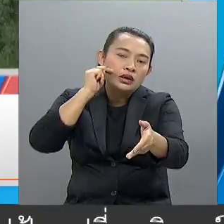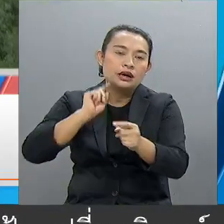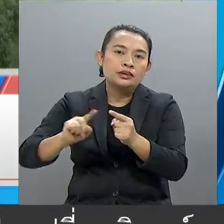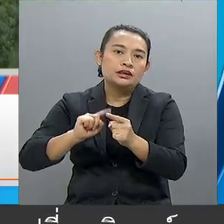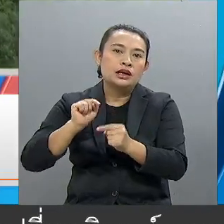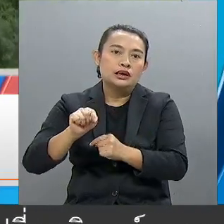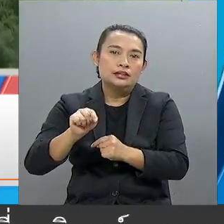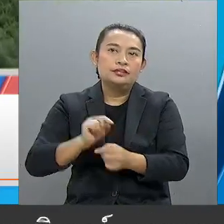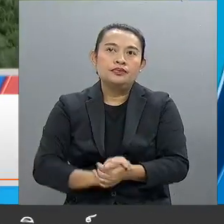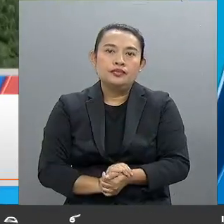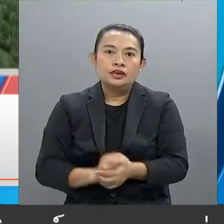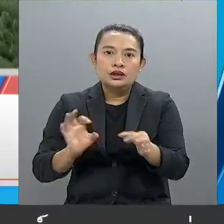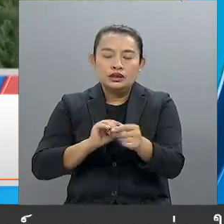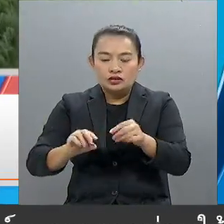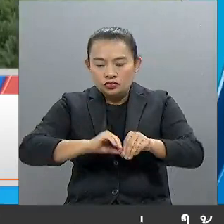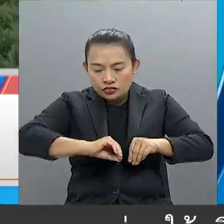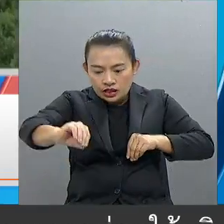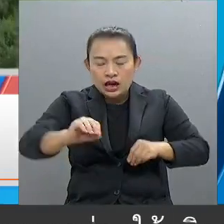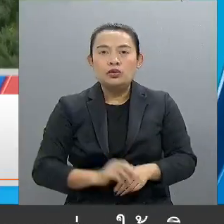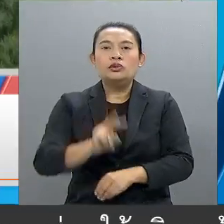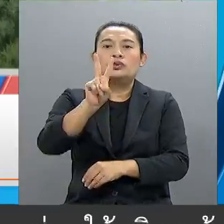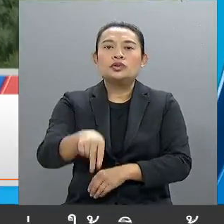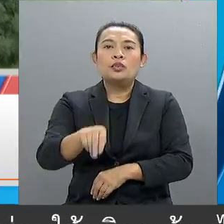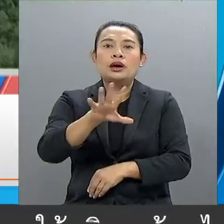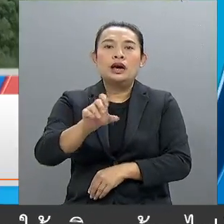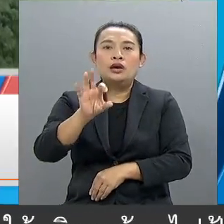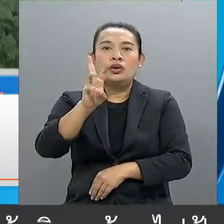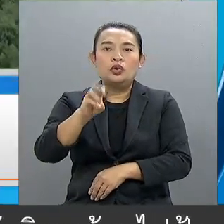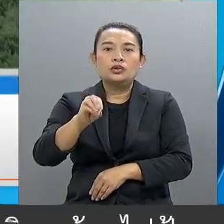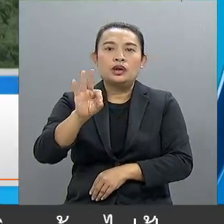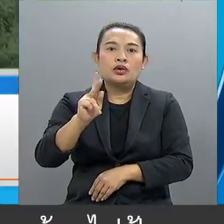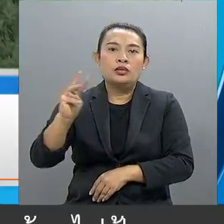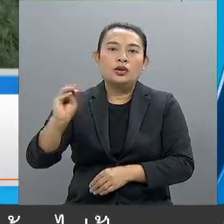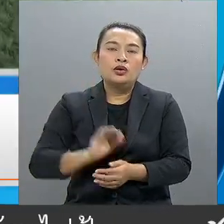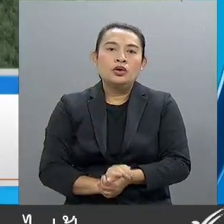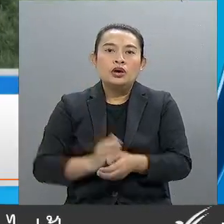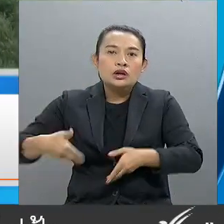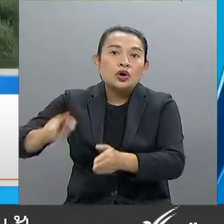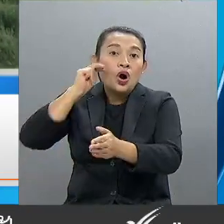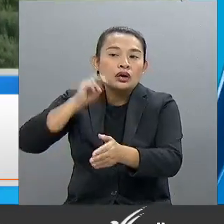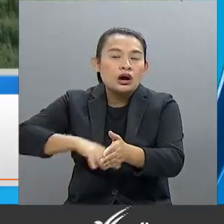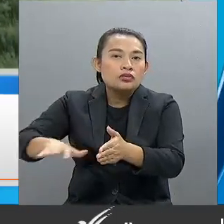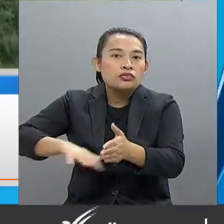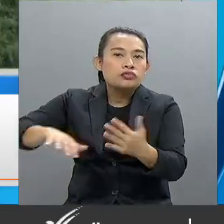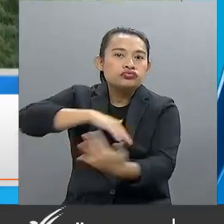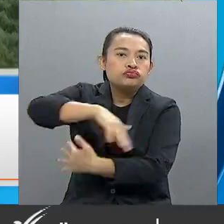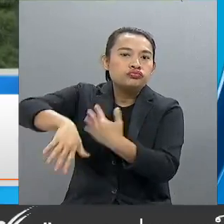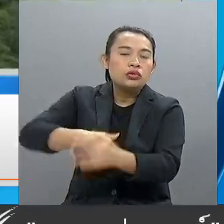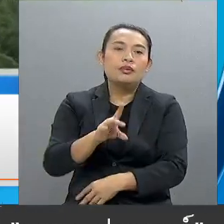ว 2,569 กิโลเมตรนะครับแล้วก็คลองระบายน้ำเนี่ยนะอย่างนี้ผมเรียนเนี่ย198สายน